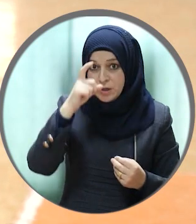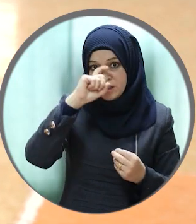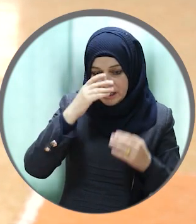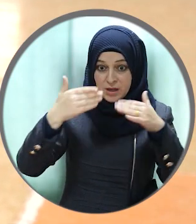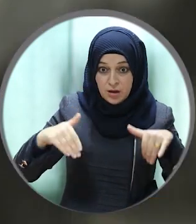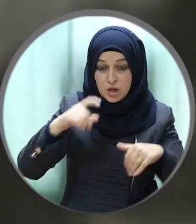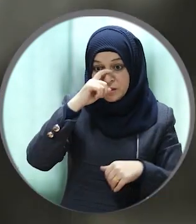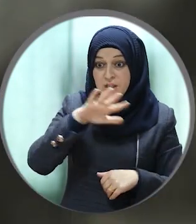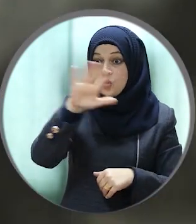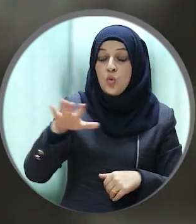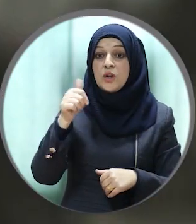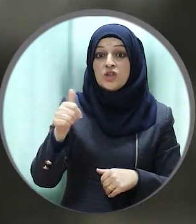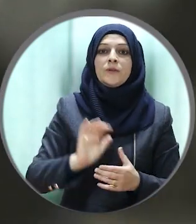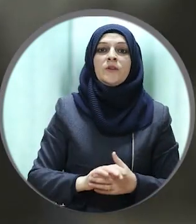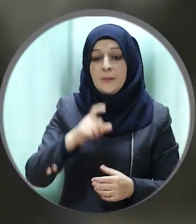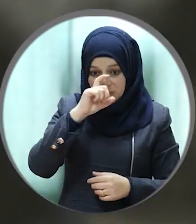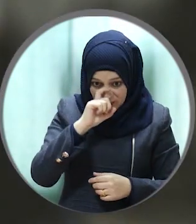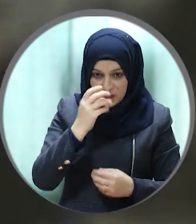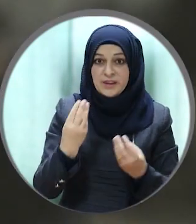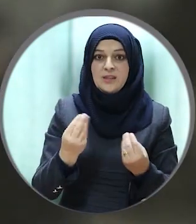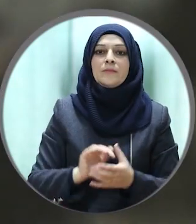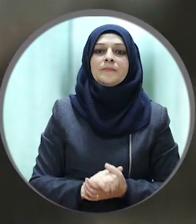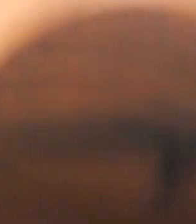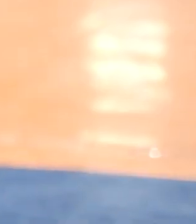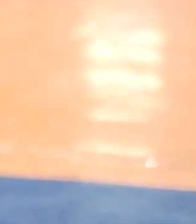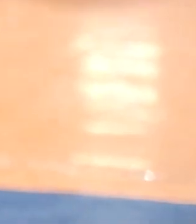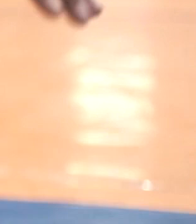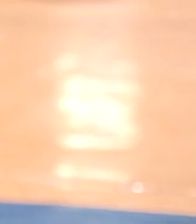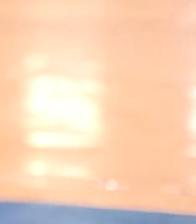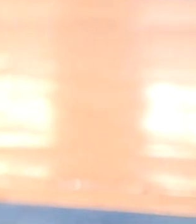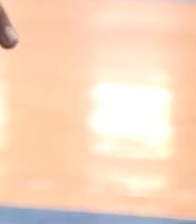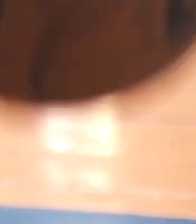برضو بتحترمك وبتحترم عاقتك وبتحترم إيش اللي عندك وبتقدرك.